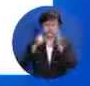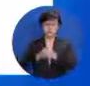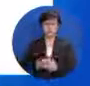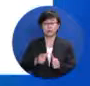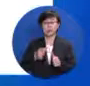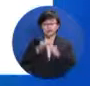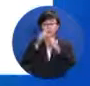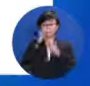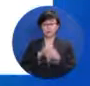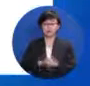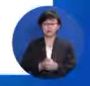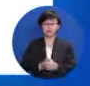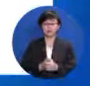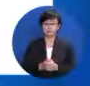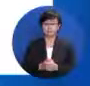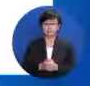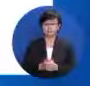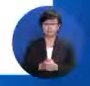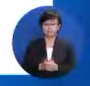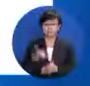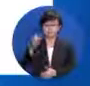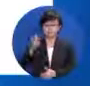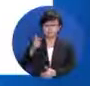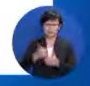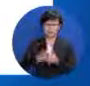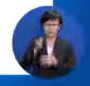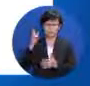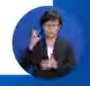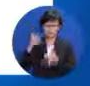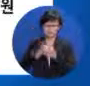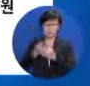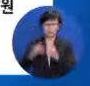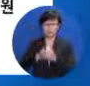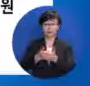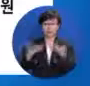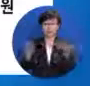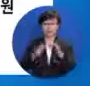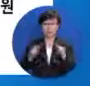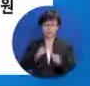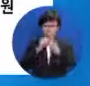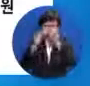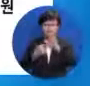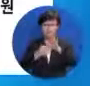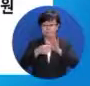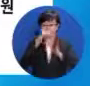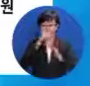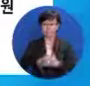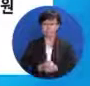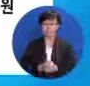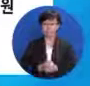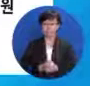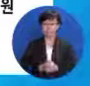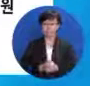모집합니다 주식회사 신풍 제약에서 경리 사무원을 모집합니다 주식회사 한화호텔